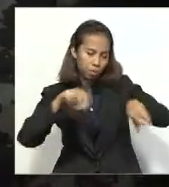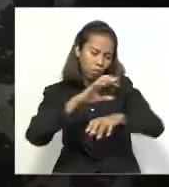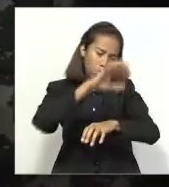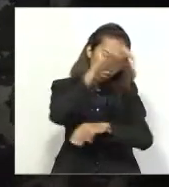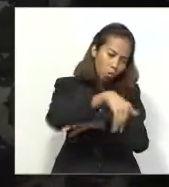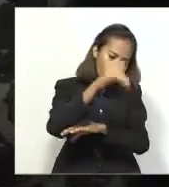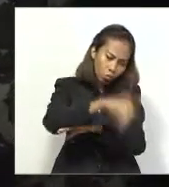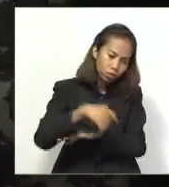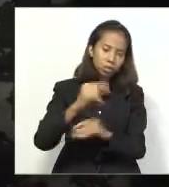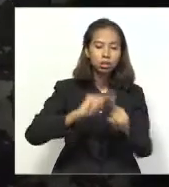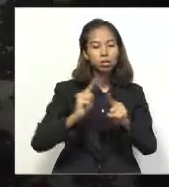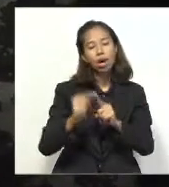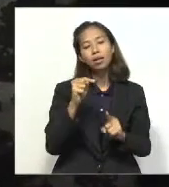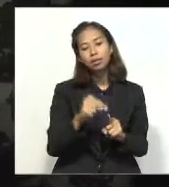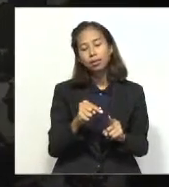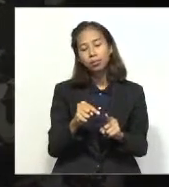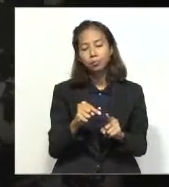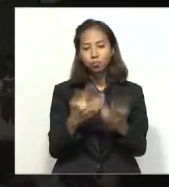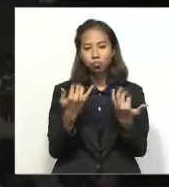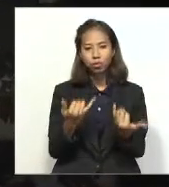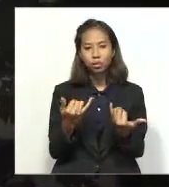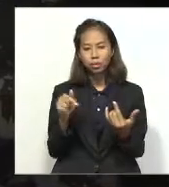ที่ดินถล่มเนี่ยตอนนี้